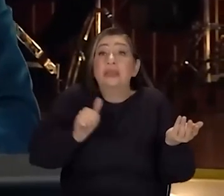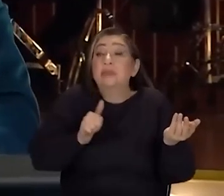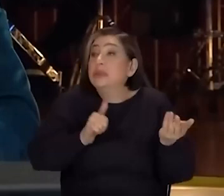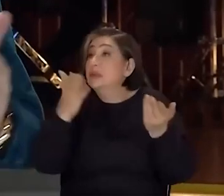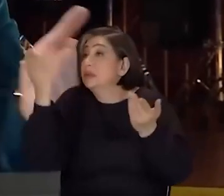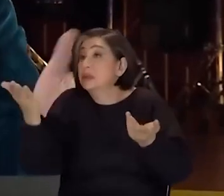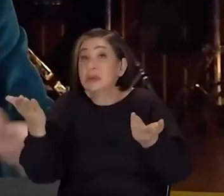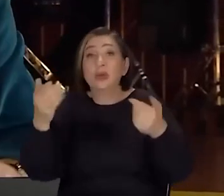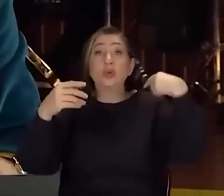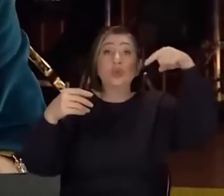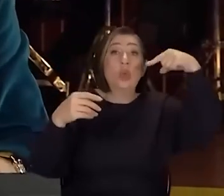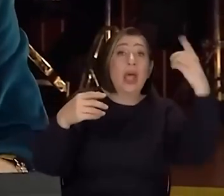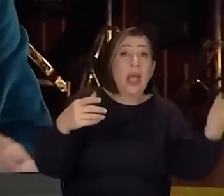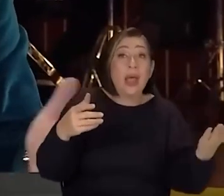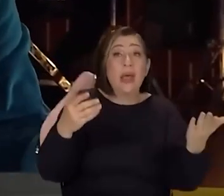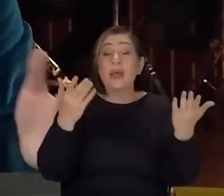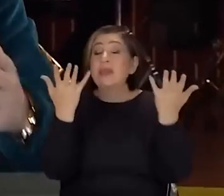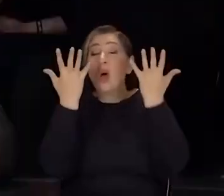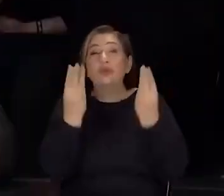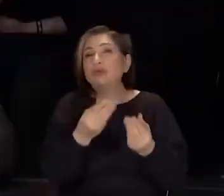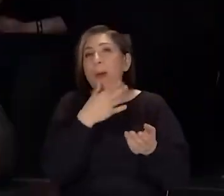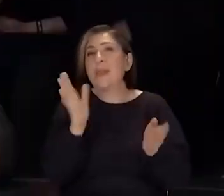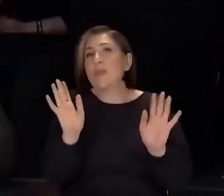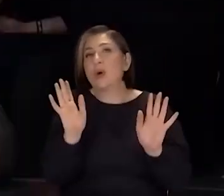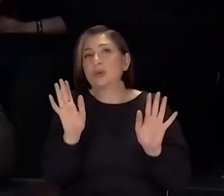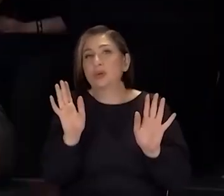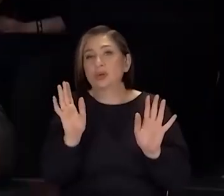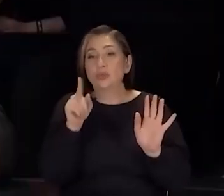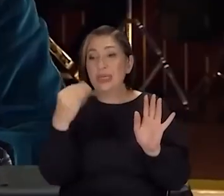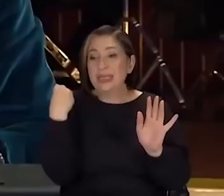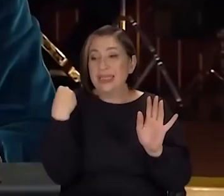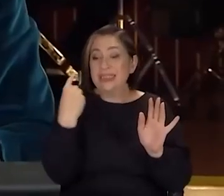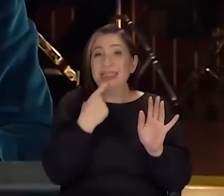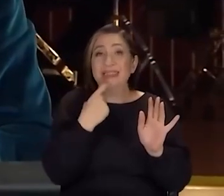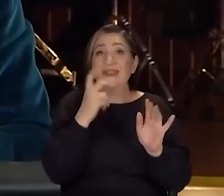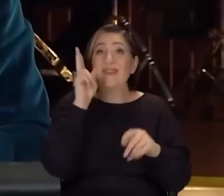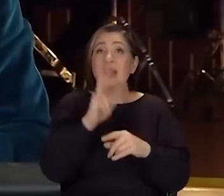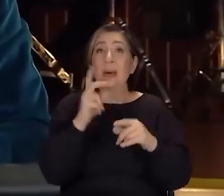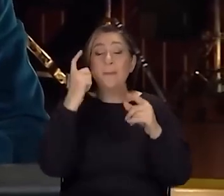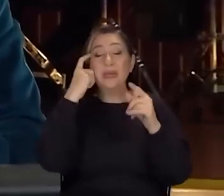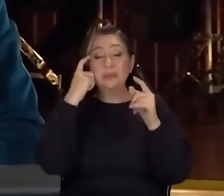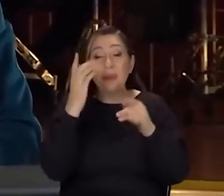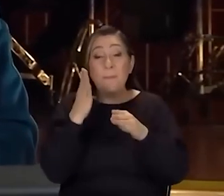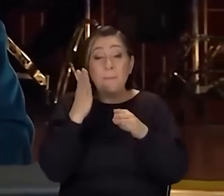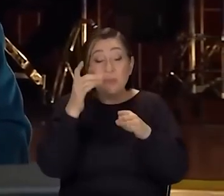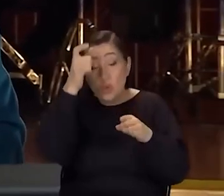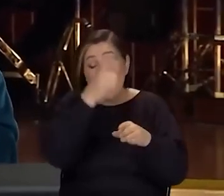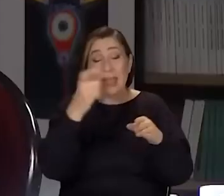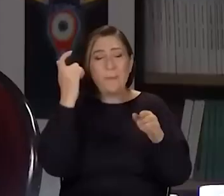askerimizin durumunu, Suriye'deki durumu, diğer bu yeni senede vallahi başımıza, memleketimizin